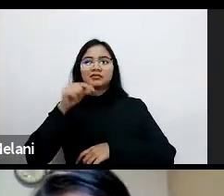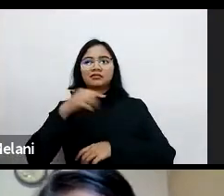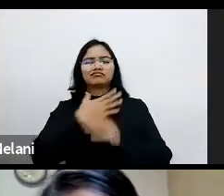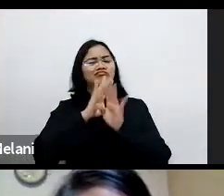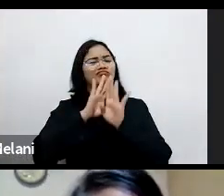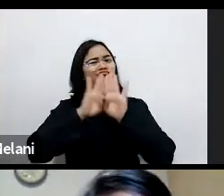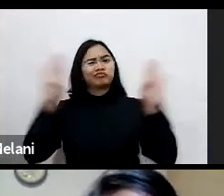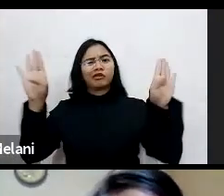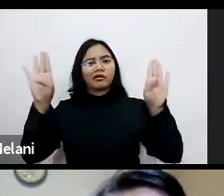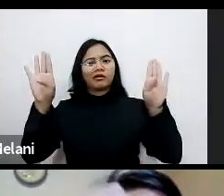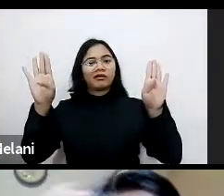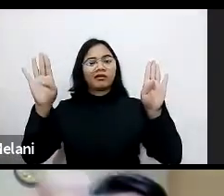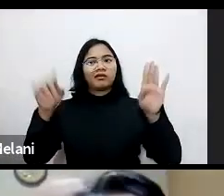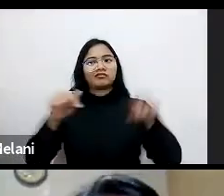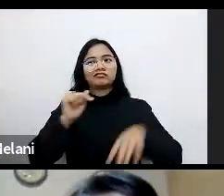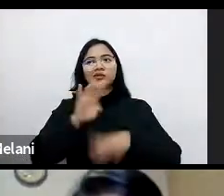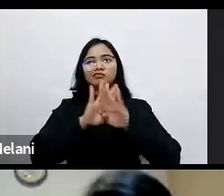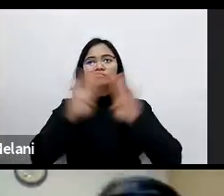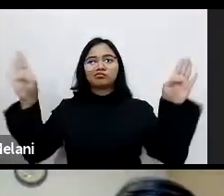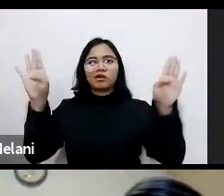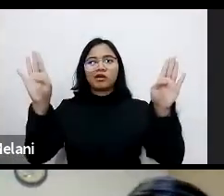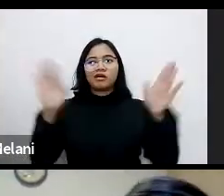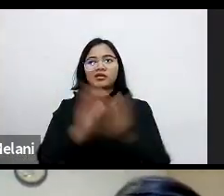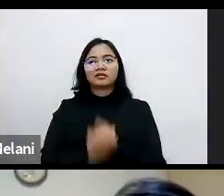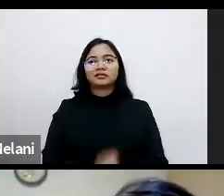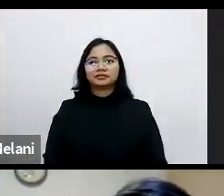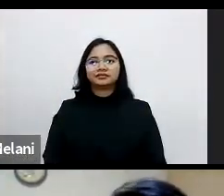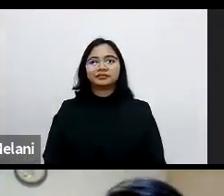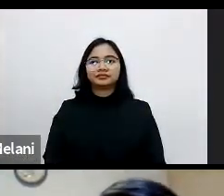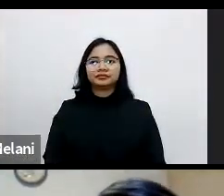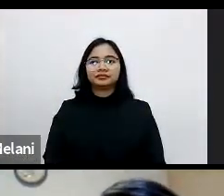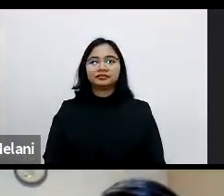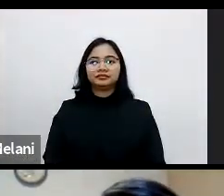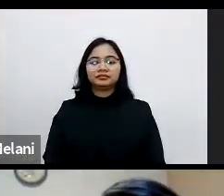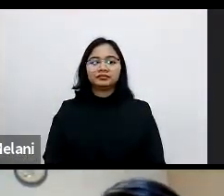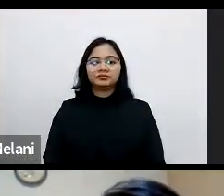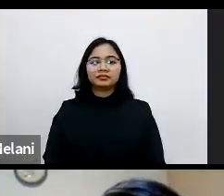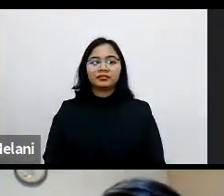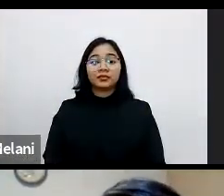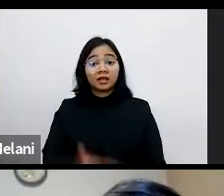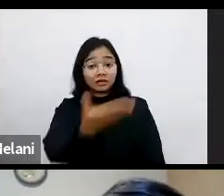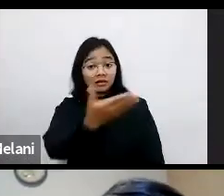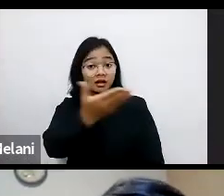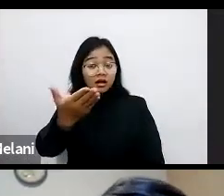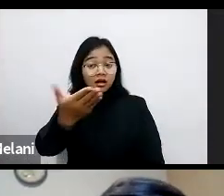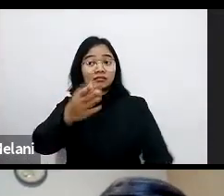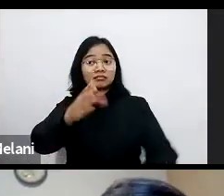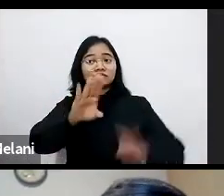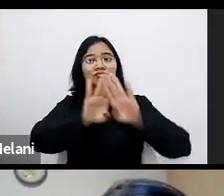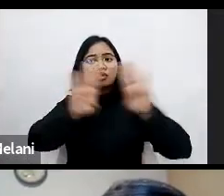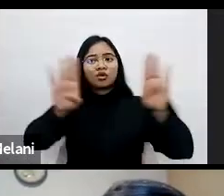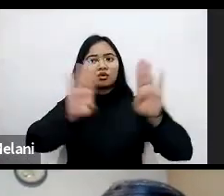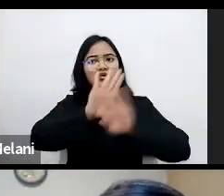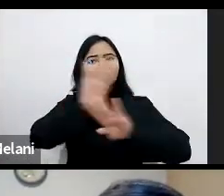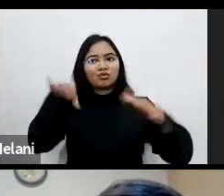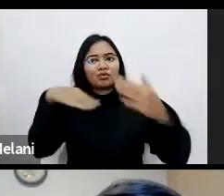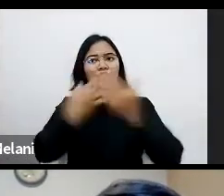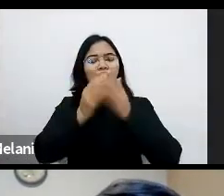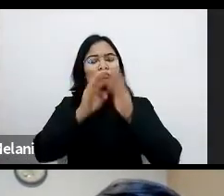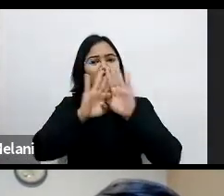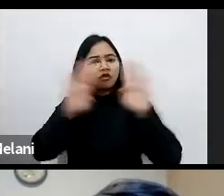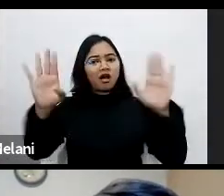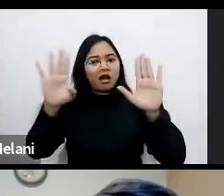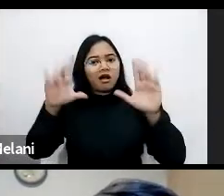Langsung Mbak Mira nyibak rambut. Boleh semuanya dibuka kameranya? Boleh dong